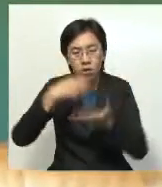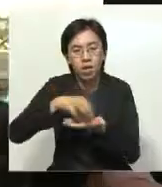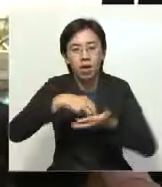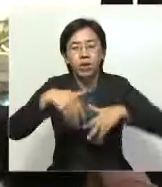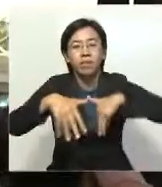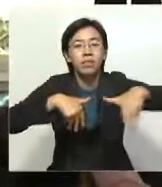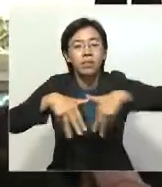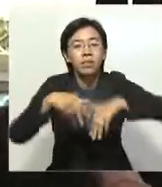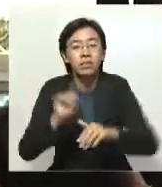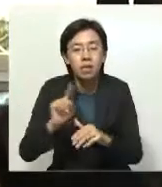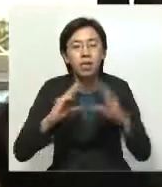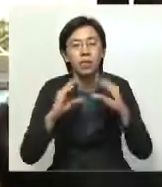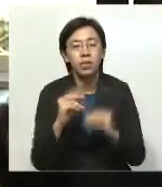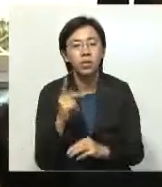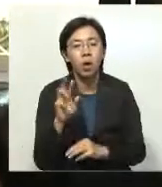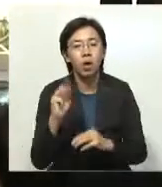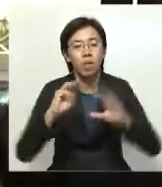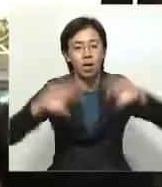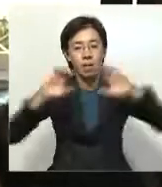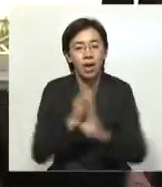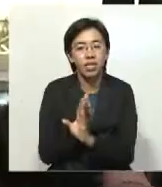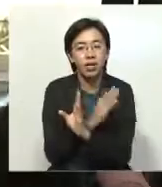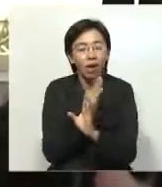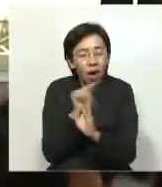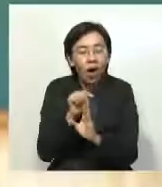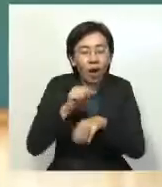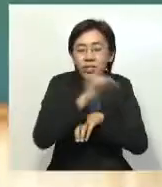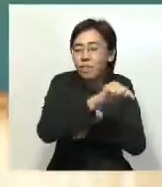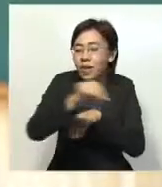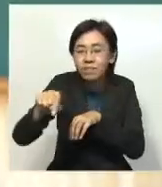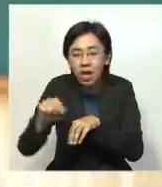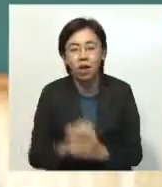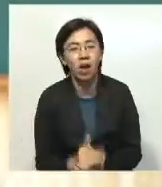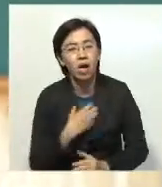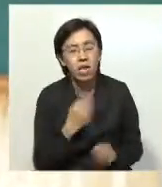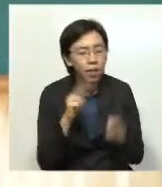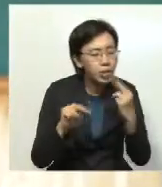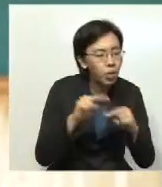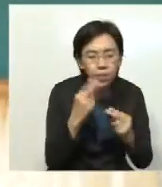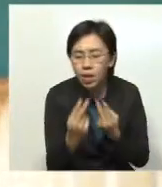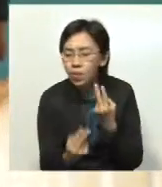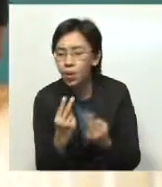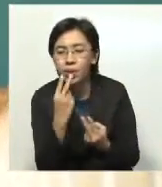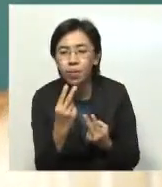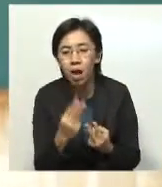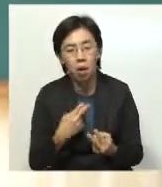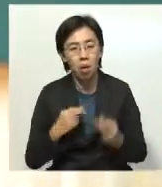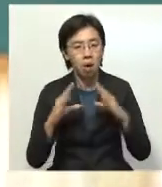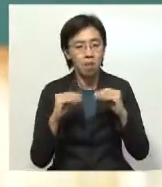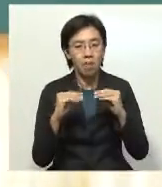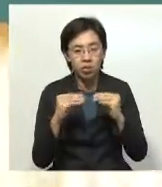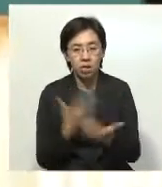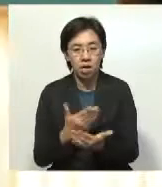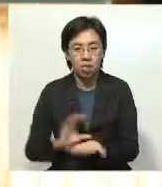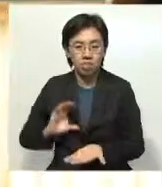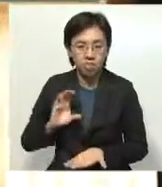พื้นที่ประชุมคณะรัฐมนตรีนอกสถานที่เป็นการติดตามความก้าวหน้าไม่ใช่การมาประชุมให้งบ